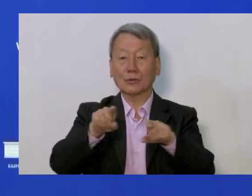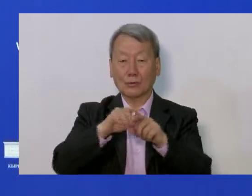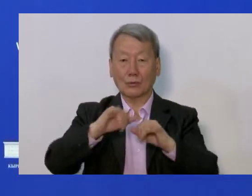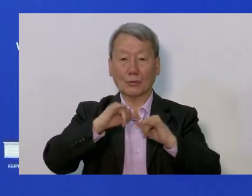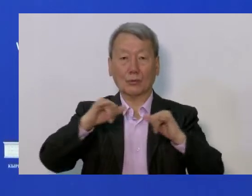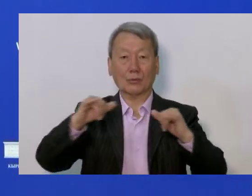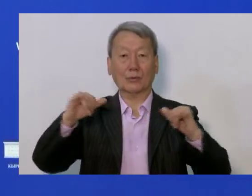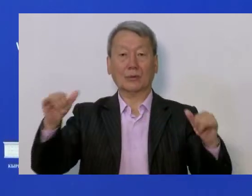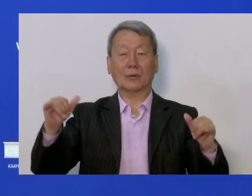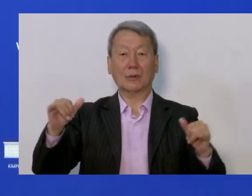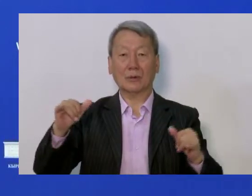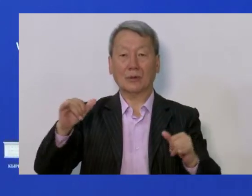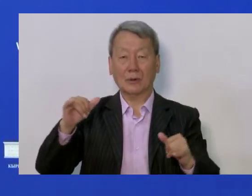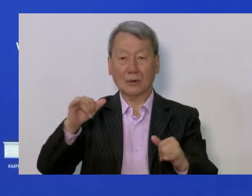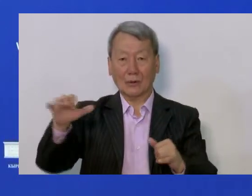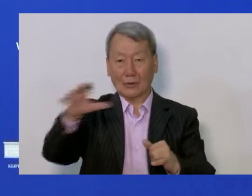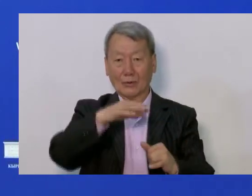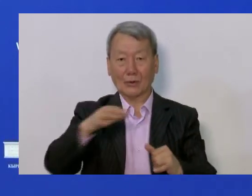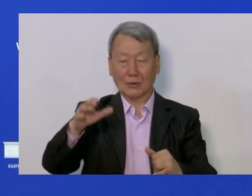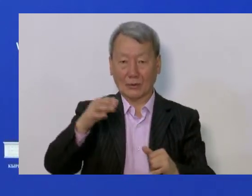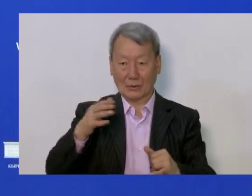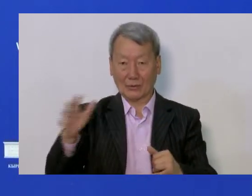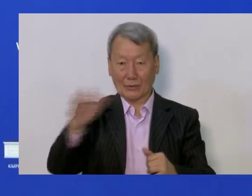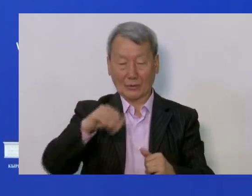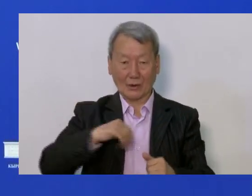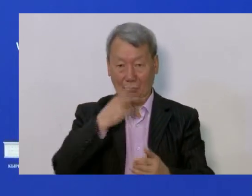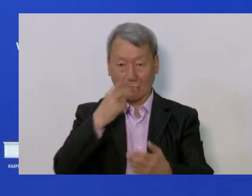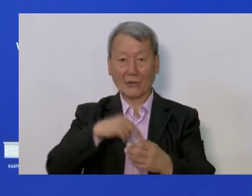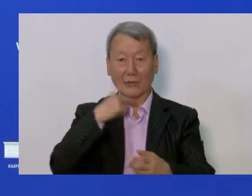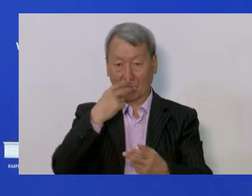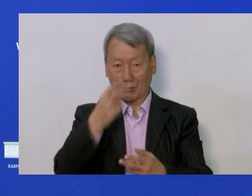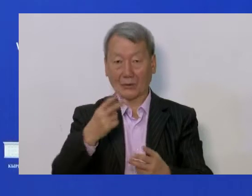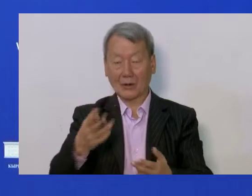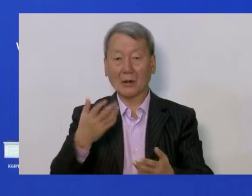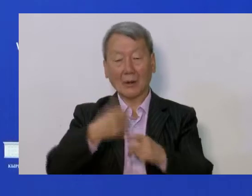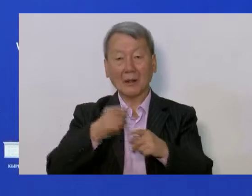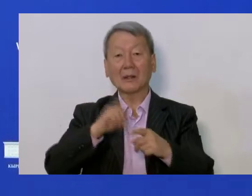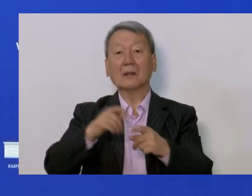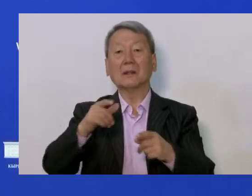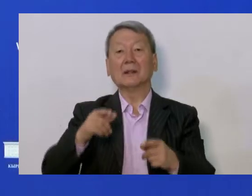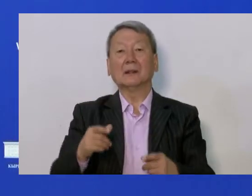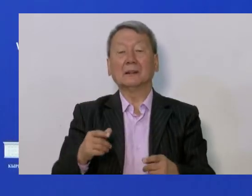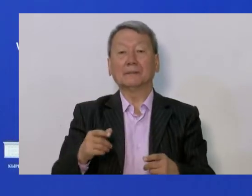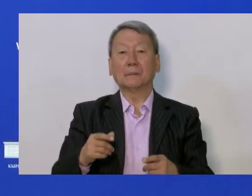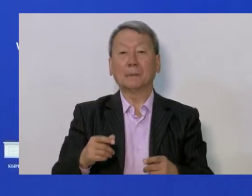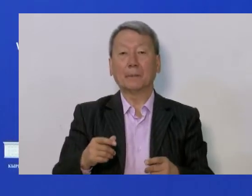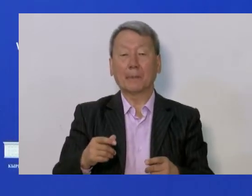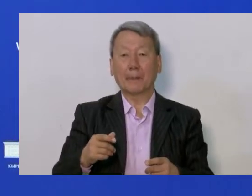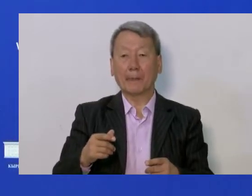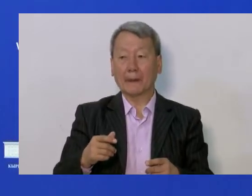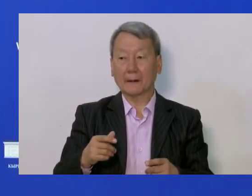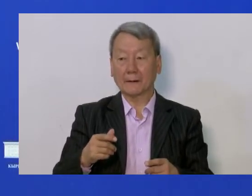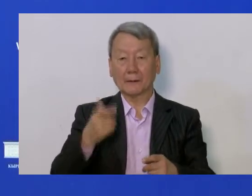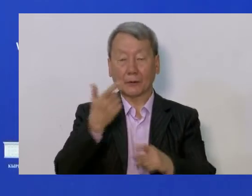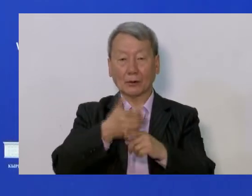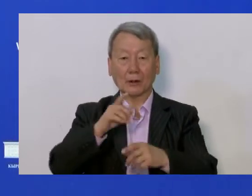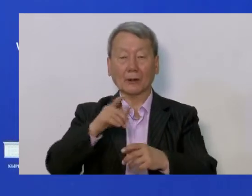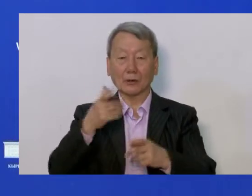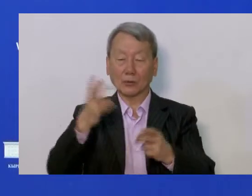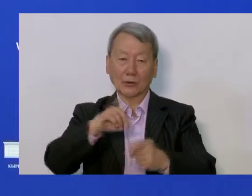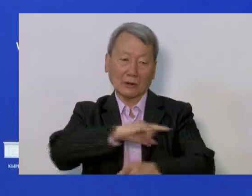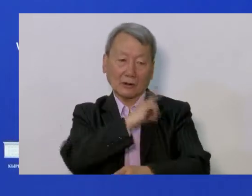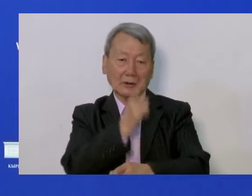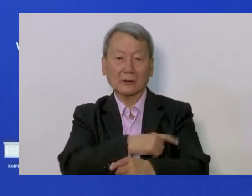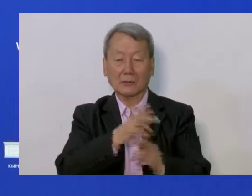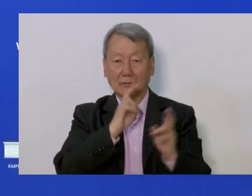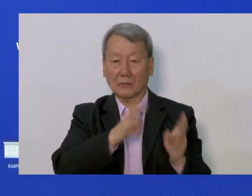көбөйүп атканын өзүңүз баамдап атсаңыздар керек. Ошол эле учурда өтө катуу тартипте